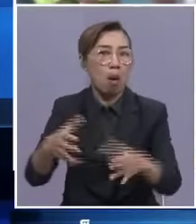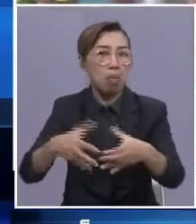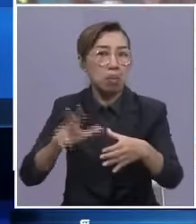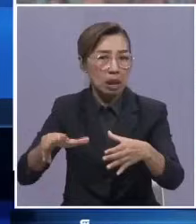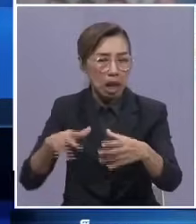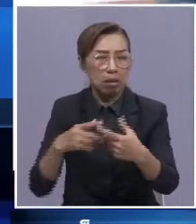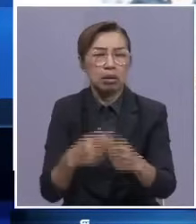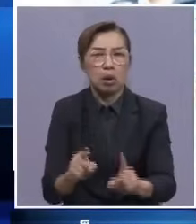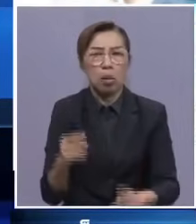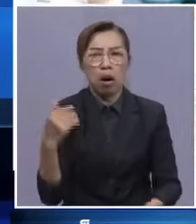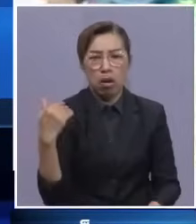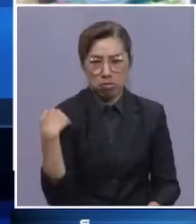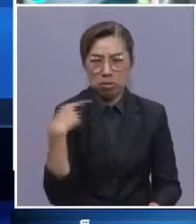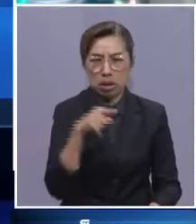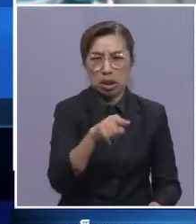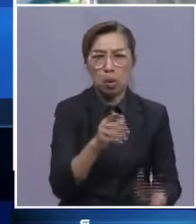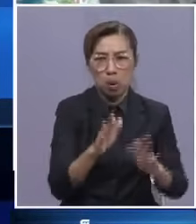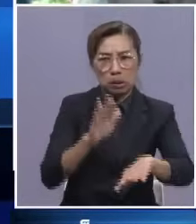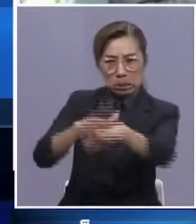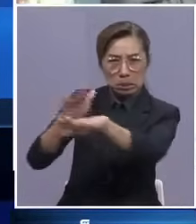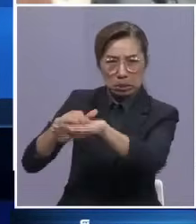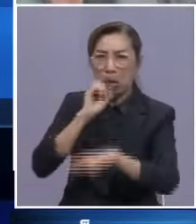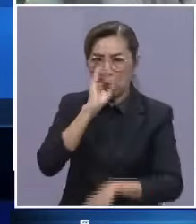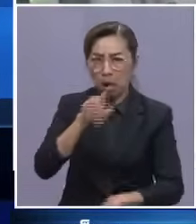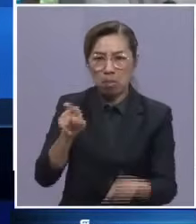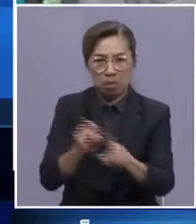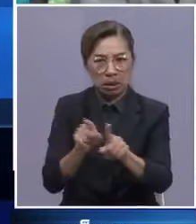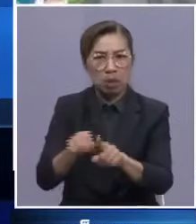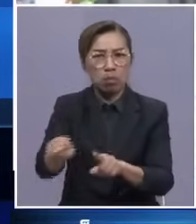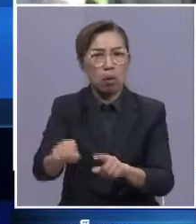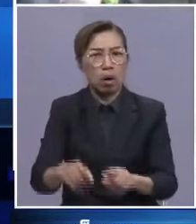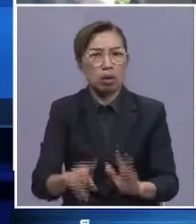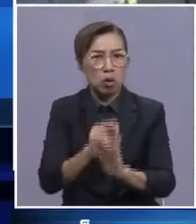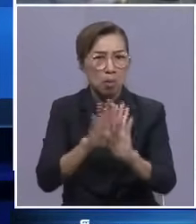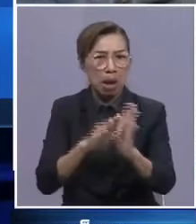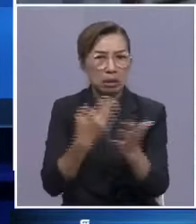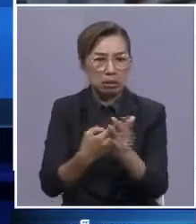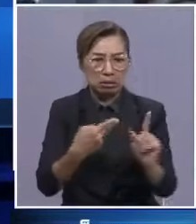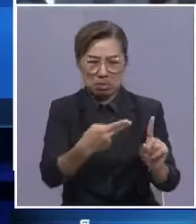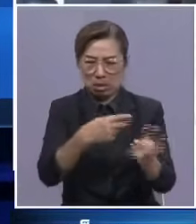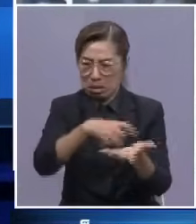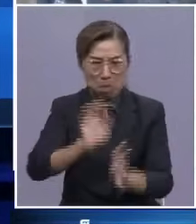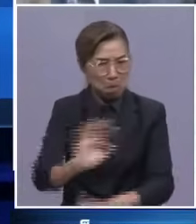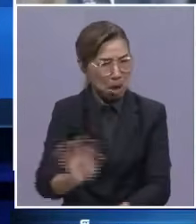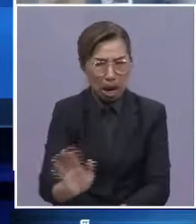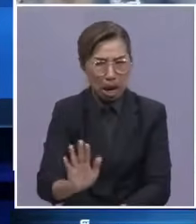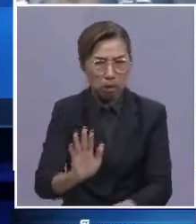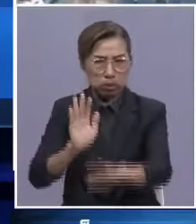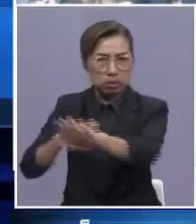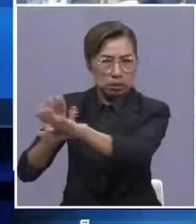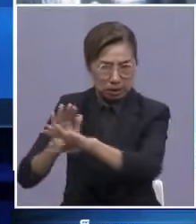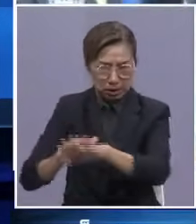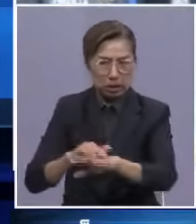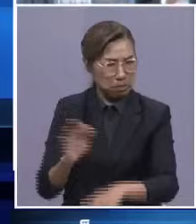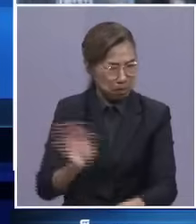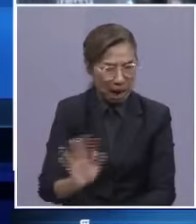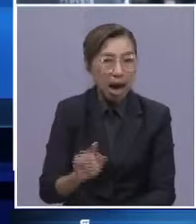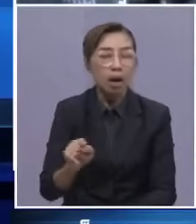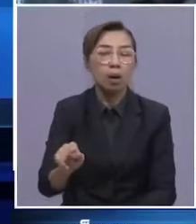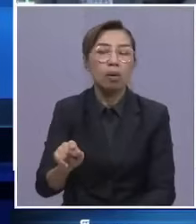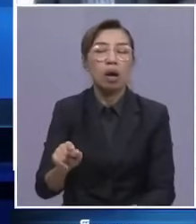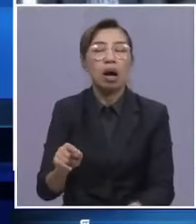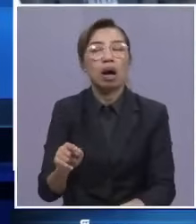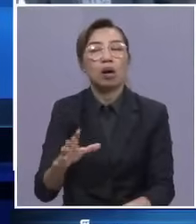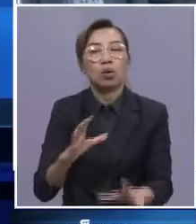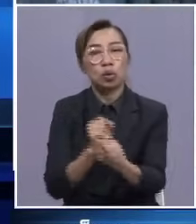เยอะทีเดียวแม้กระทั่งในพรรคร่วมรัฐบาลด้วยกันดูเหมือนจะออกมาค้านนโยบายเงินดิจิทัลเนี่ยนะครับทีนี้ถามถึงจุดยืนล่าสุดจะได้ต